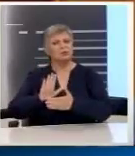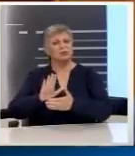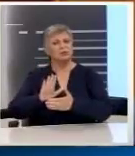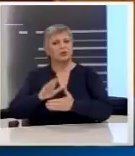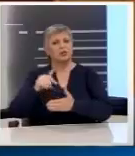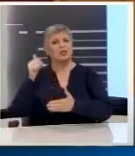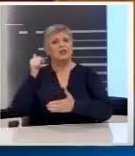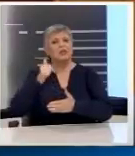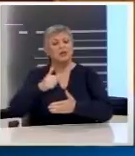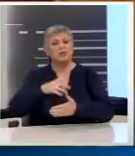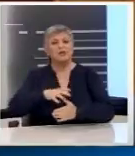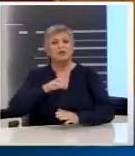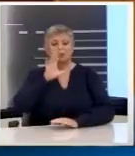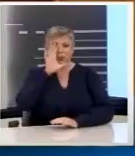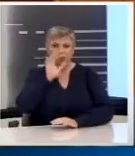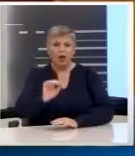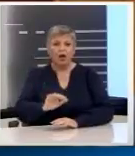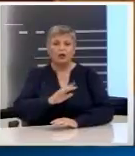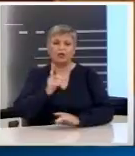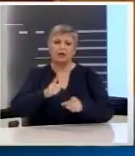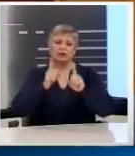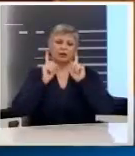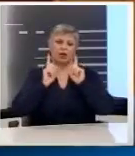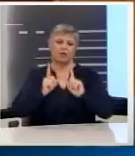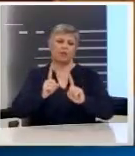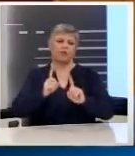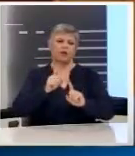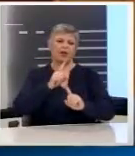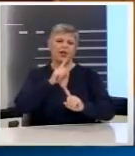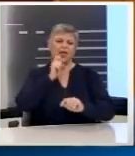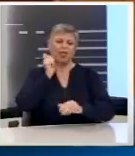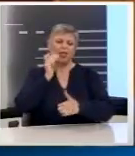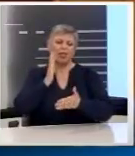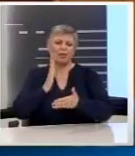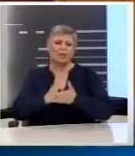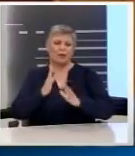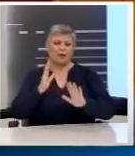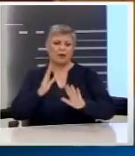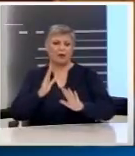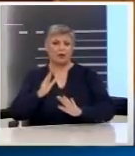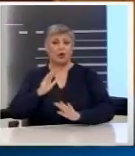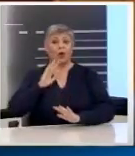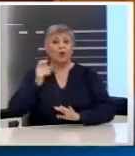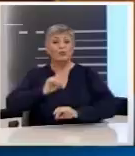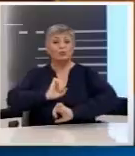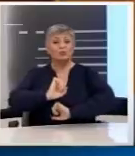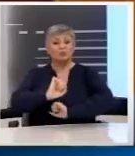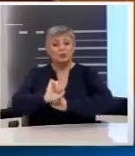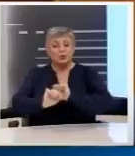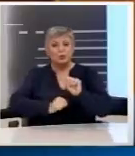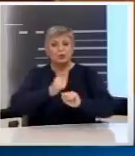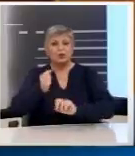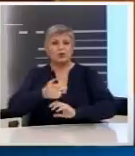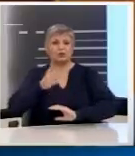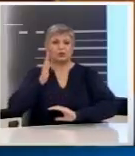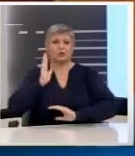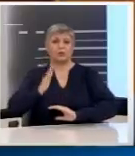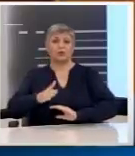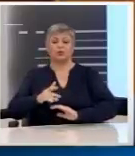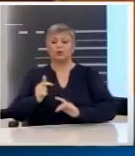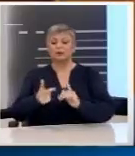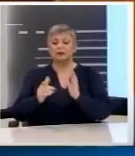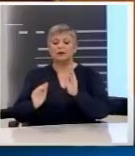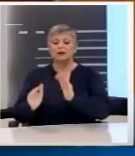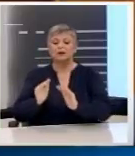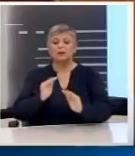αναγκαστήκαμε και πήραμε πολύ δύσκολες αποφάσεις. Αλλά κάναμε ό,τι περνούσε από το χέρι μας για να προστατεύσουμε την κοινωνική